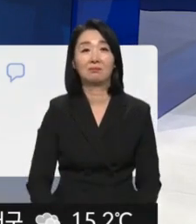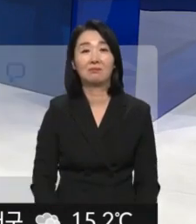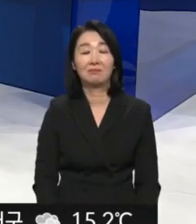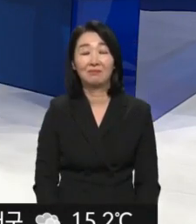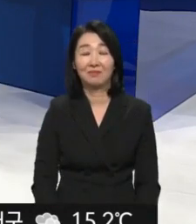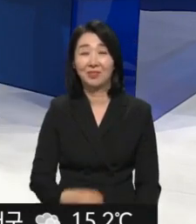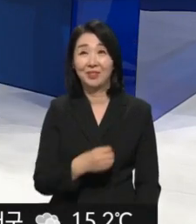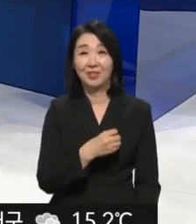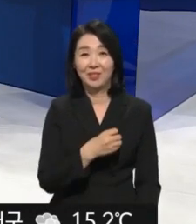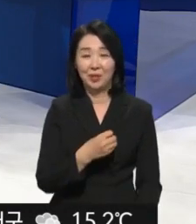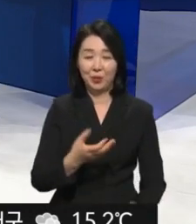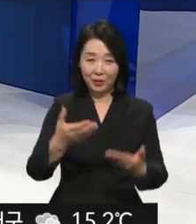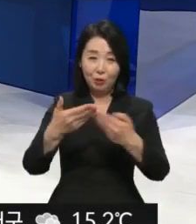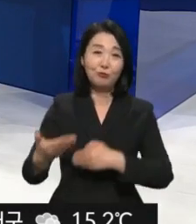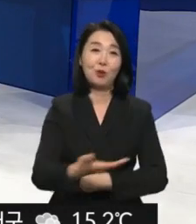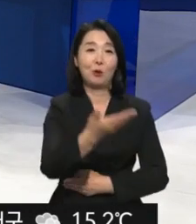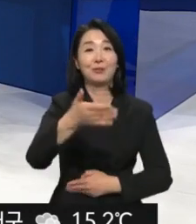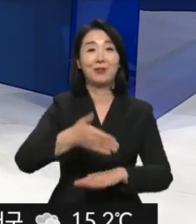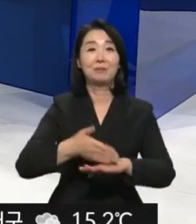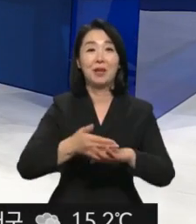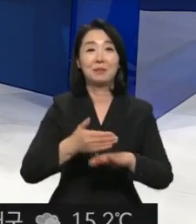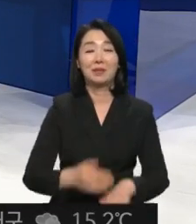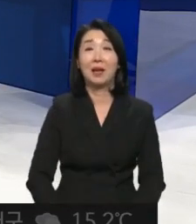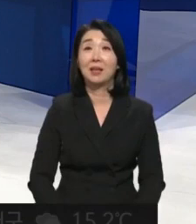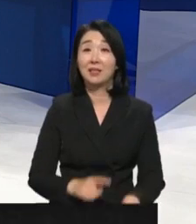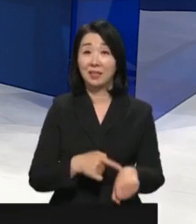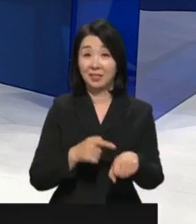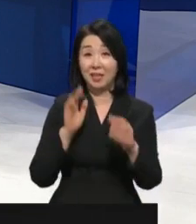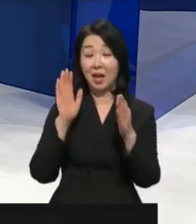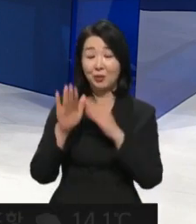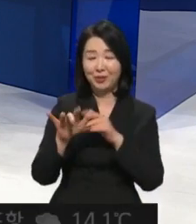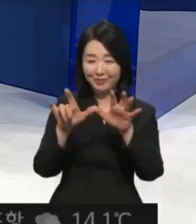적어주신 정의원분들 모두 고맙습니다. 네, 이 시간 이후로도